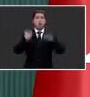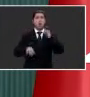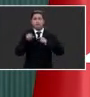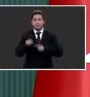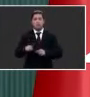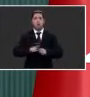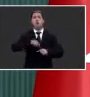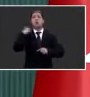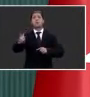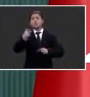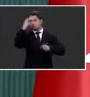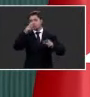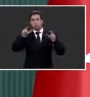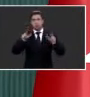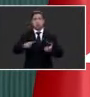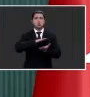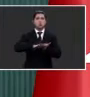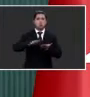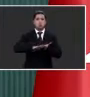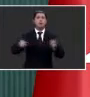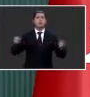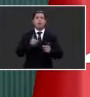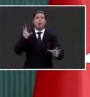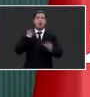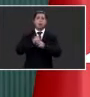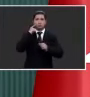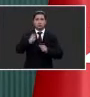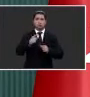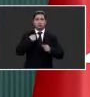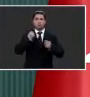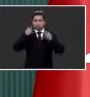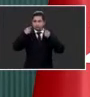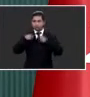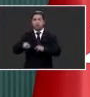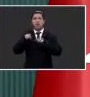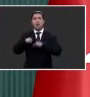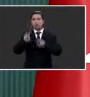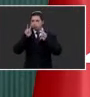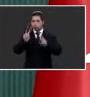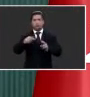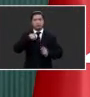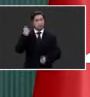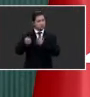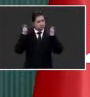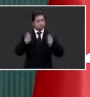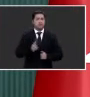diğer tarafta tedbir ve düzenlemelerin olduğu çift kulvarlı bir şekilde yürüteceğiz